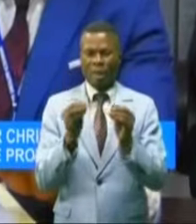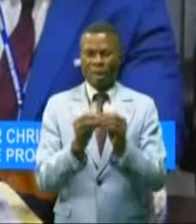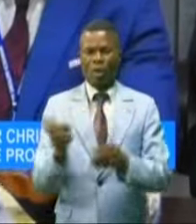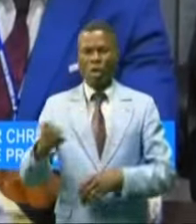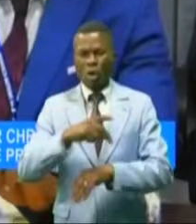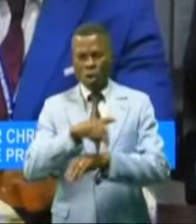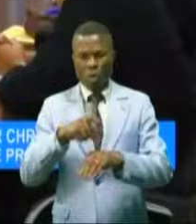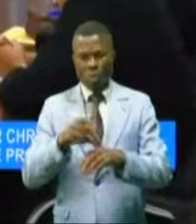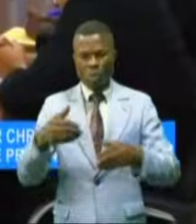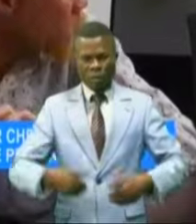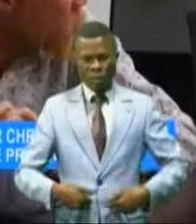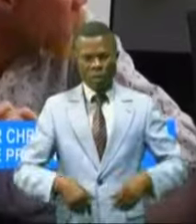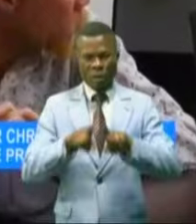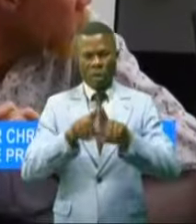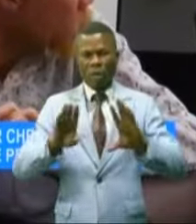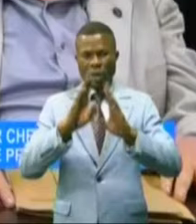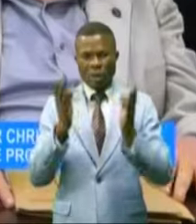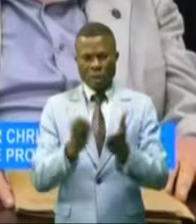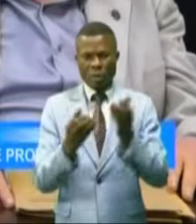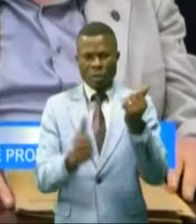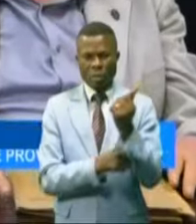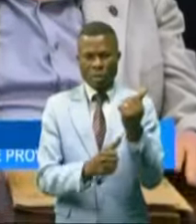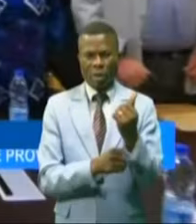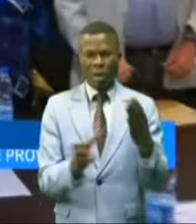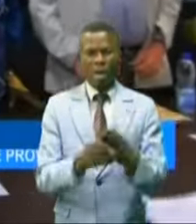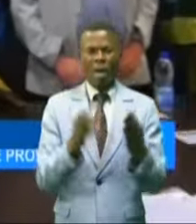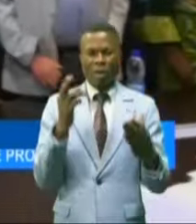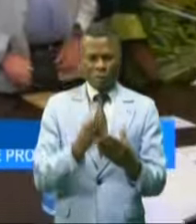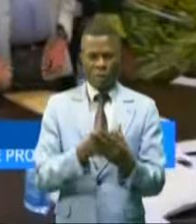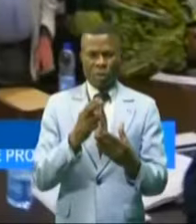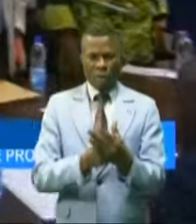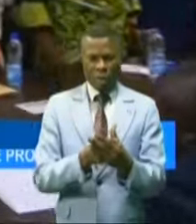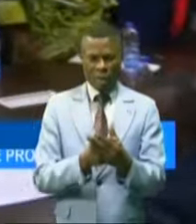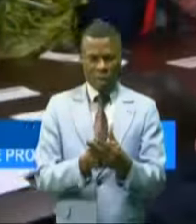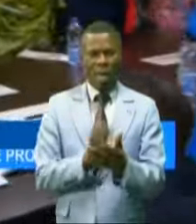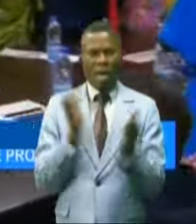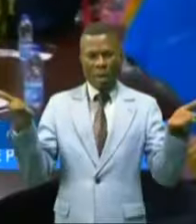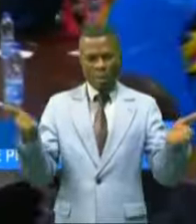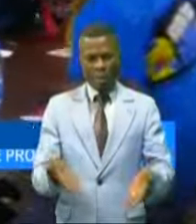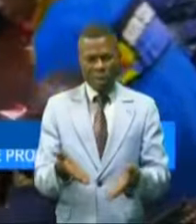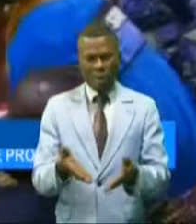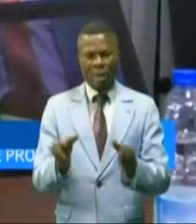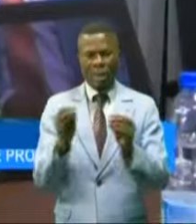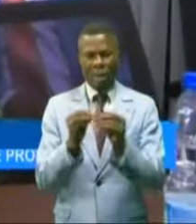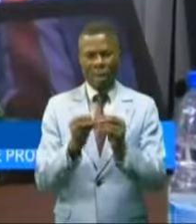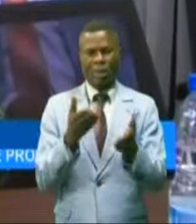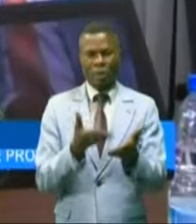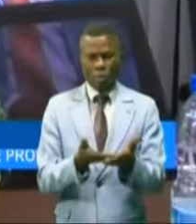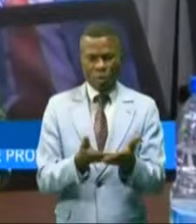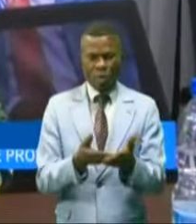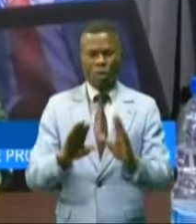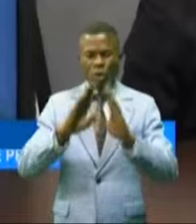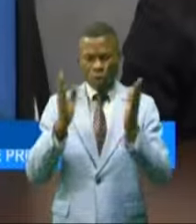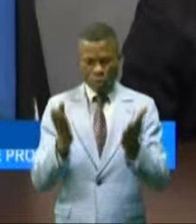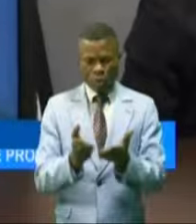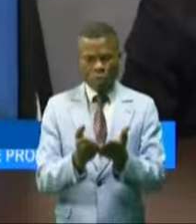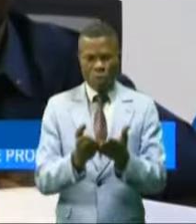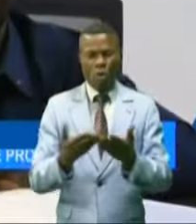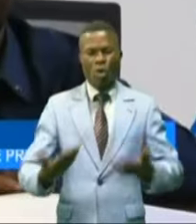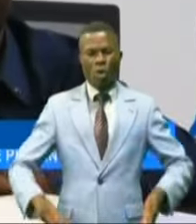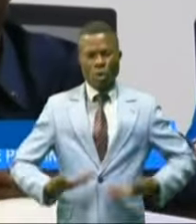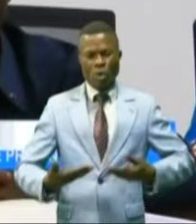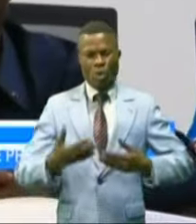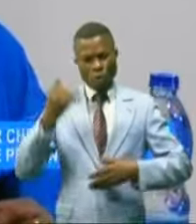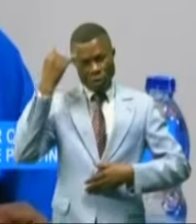jeunesse ainsi que les personnes vivant avec handicap ont pris part à ces audiences. Tous ont salué